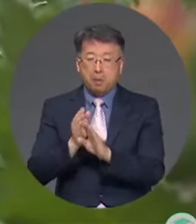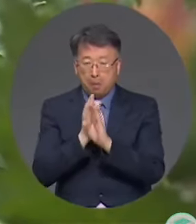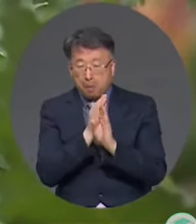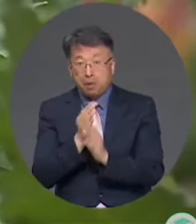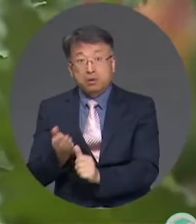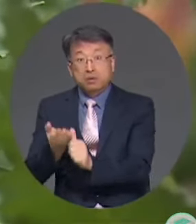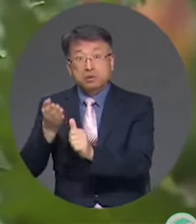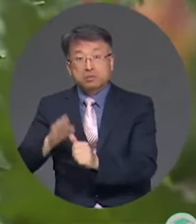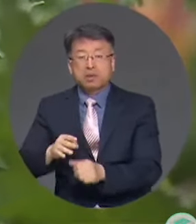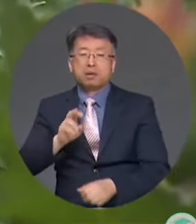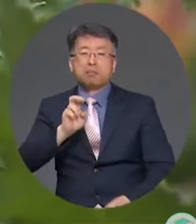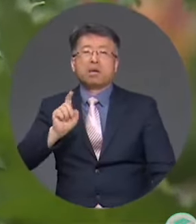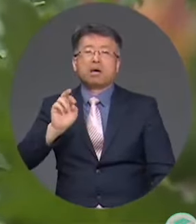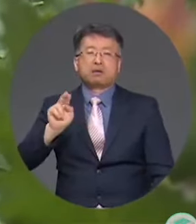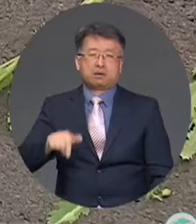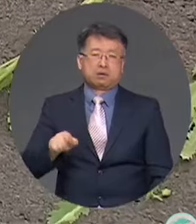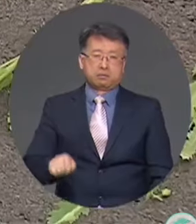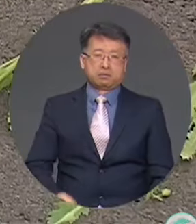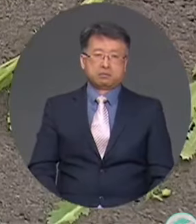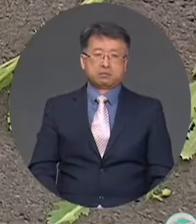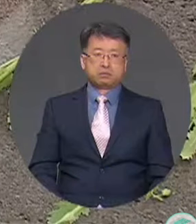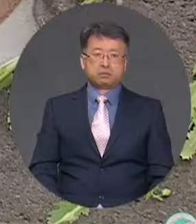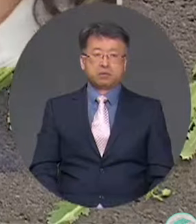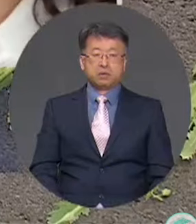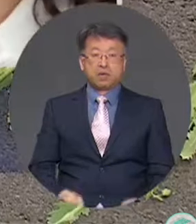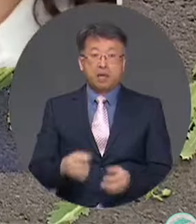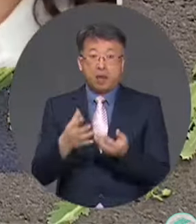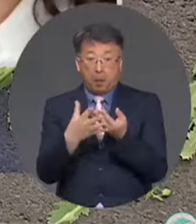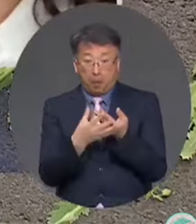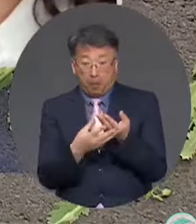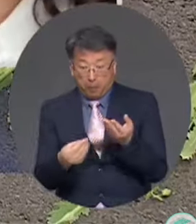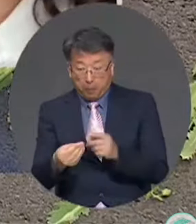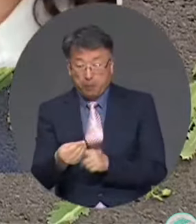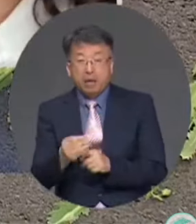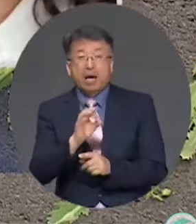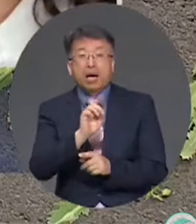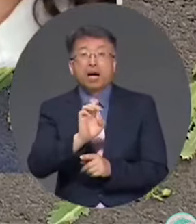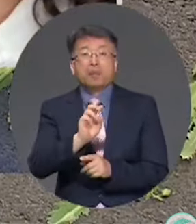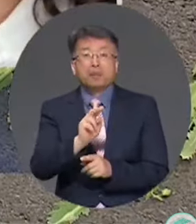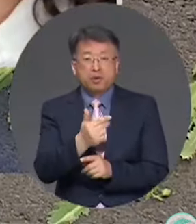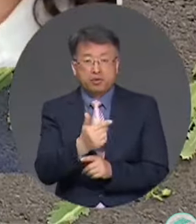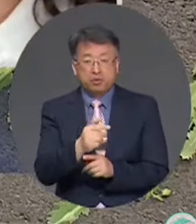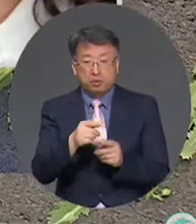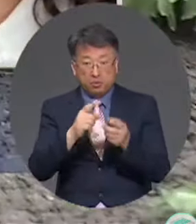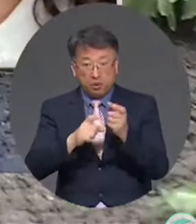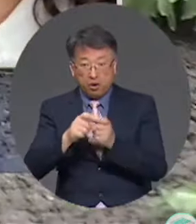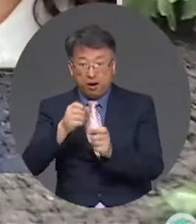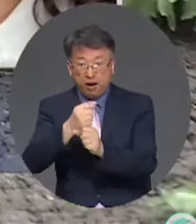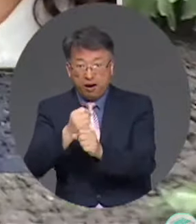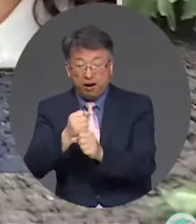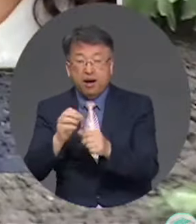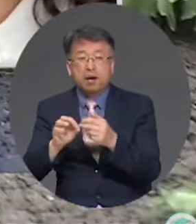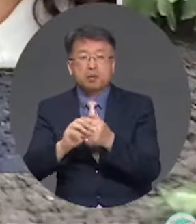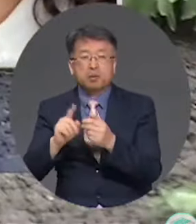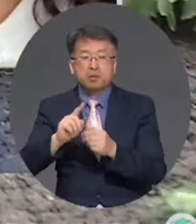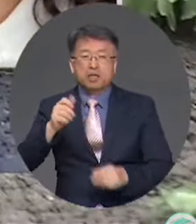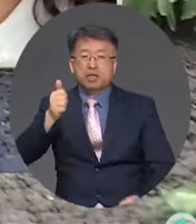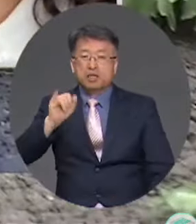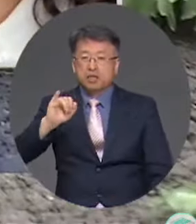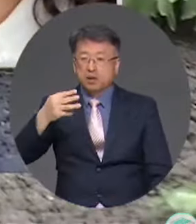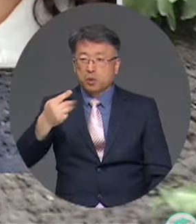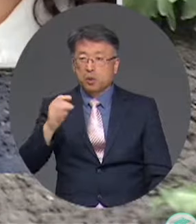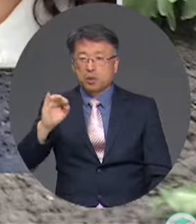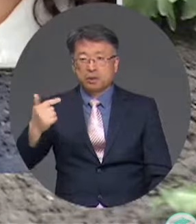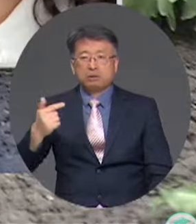있지만 엄연한 마약류입니다. 칩을 추출해서 아편을 만들기도 하고 아편을 다시 가공해서 히로인이나